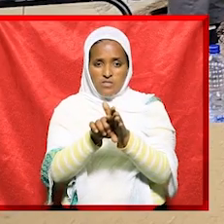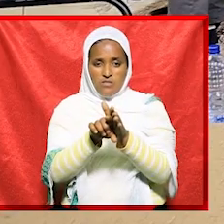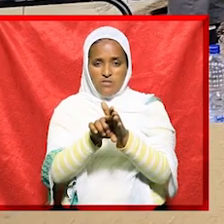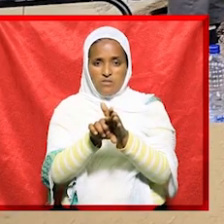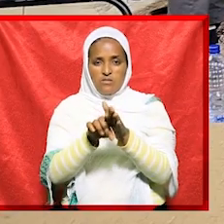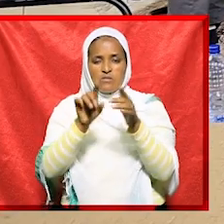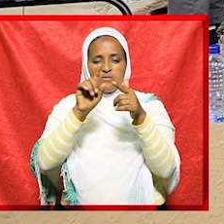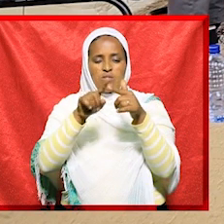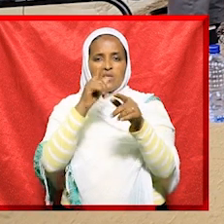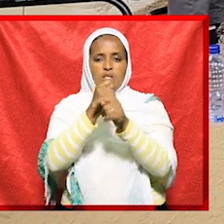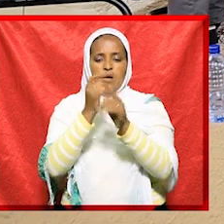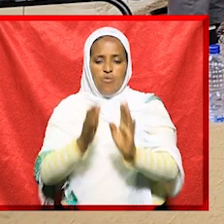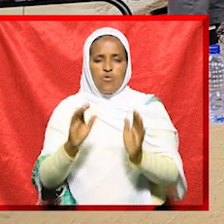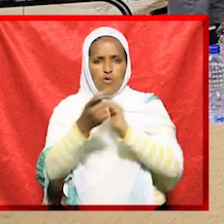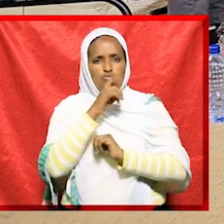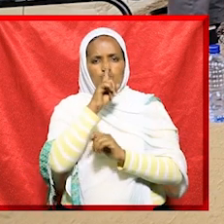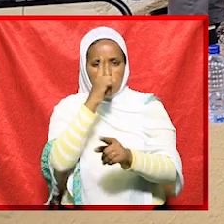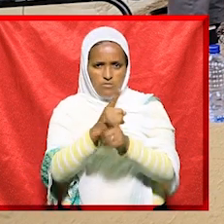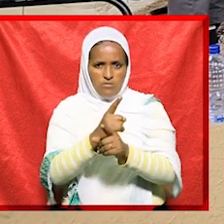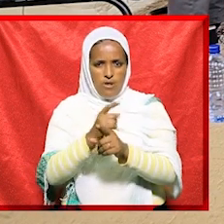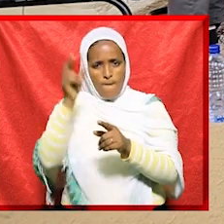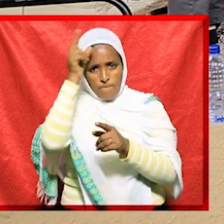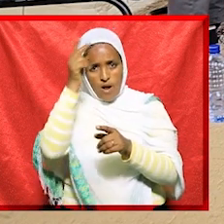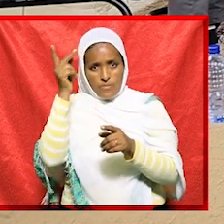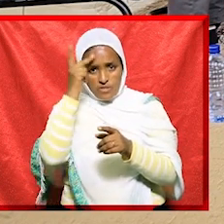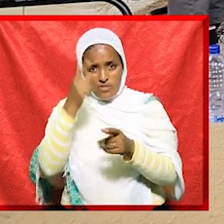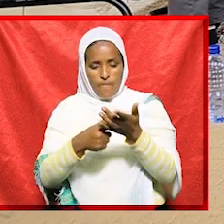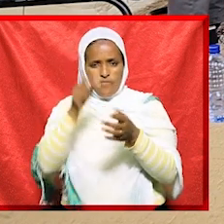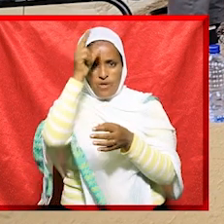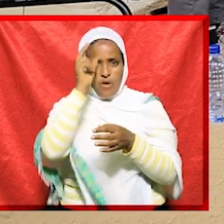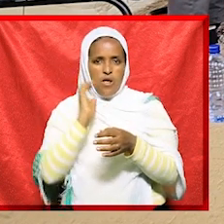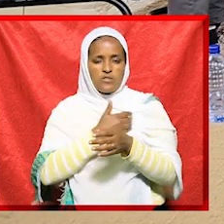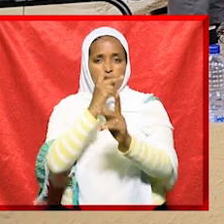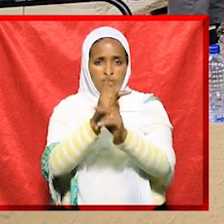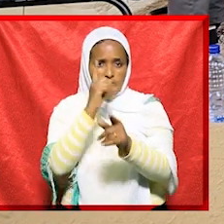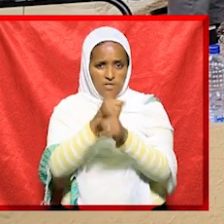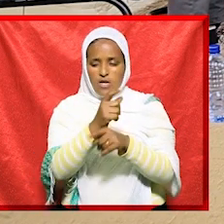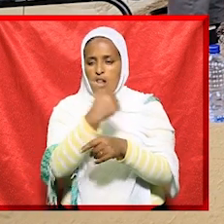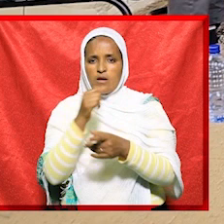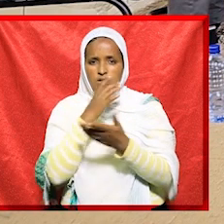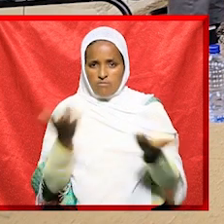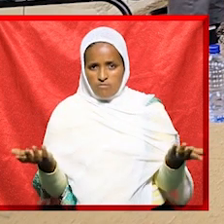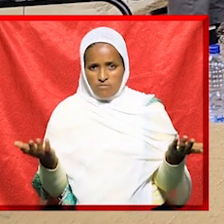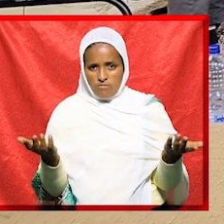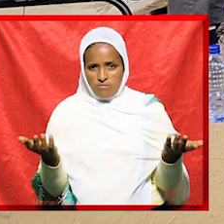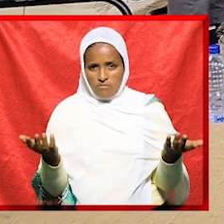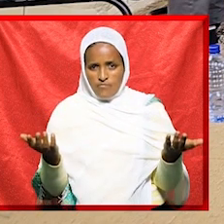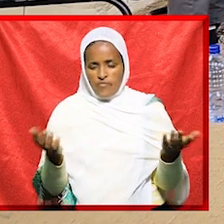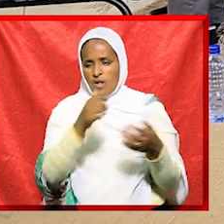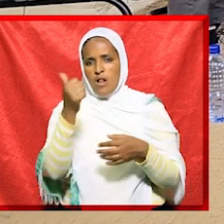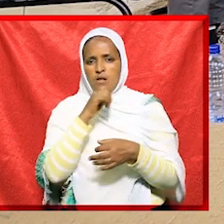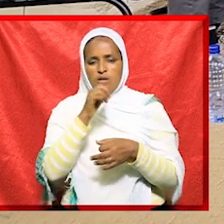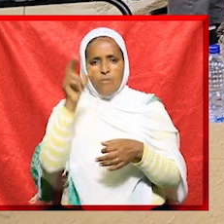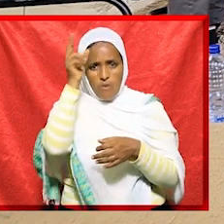በሶስተኛ ደረጃ ደግሞ በህግ እንግዲህ ተግባራዊ ያልሆነ ምውነት ነው ባህል ሚኒስቴር ብለን ስንል ባህላችንን የሚጠብቅ ነው አይደል ሌላ